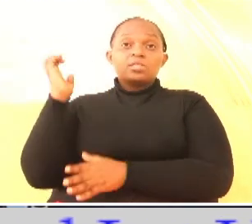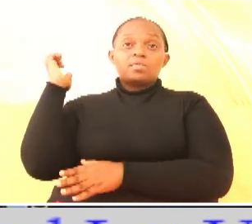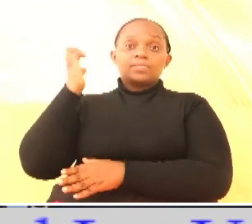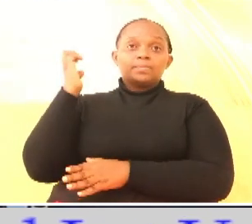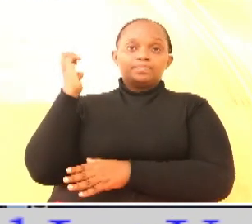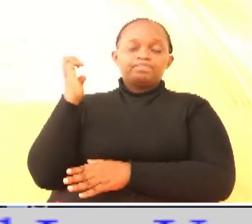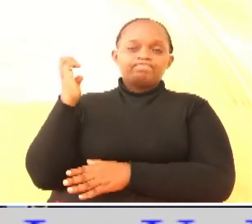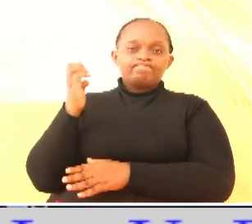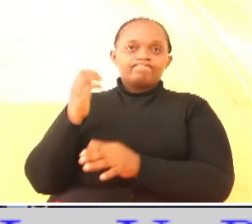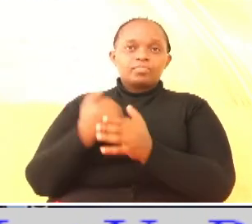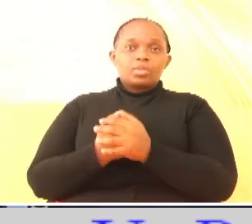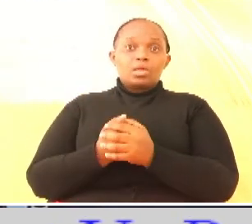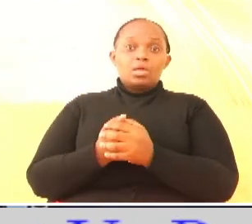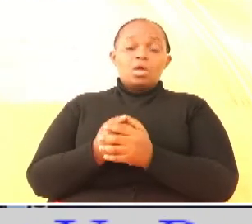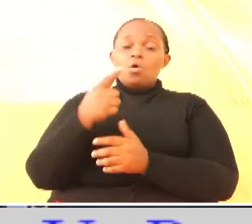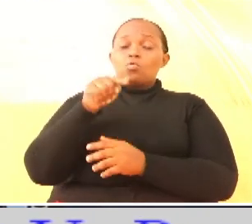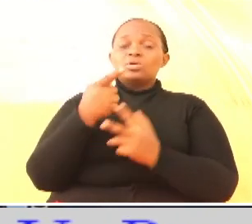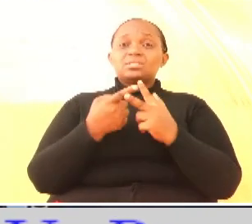kanisa hapa tangu